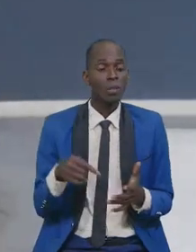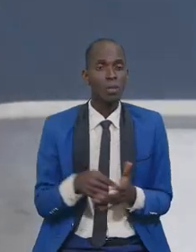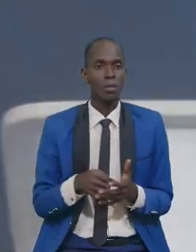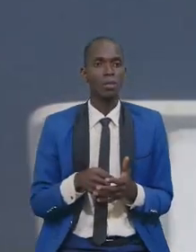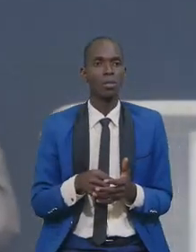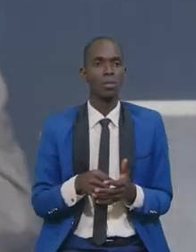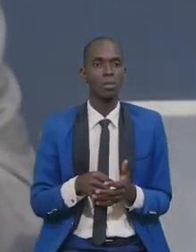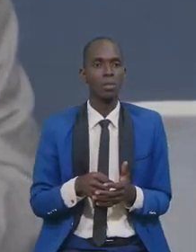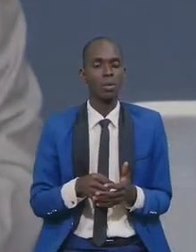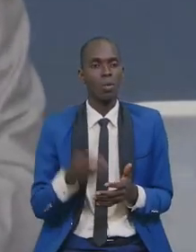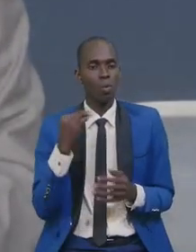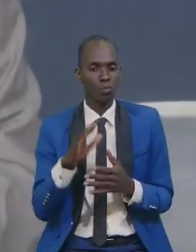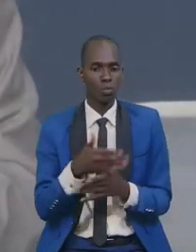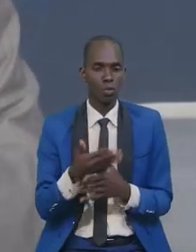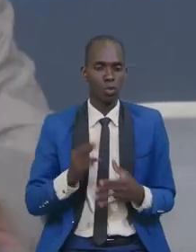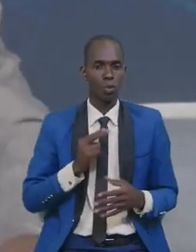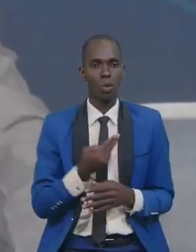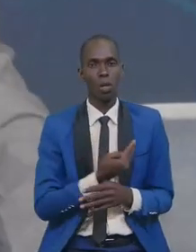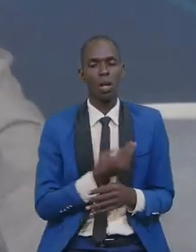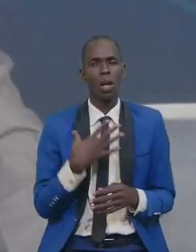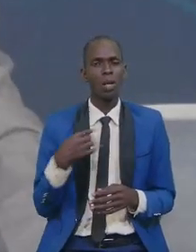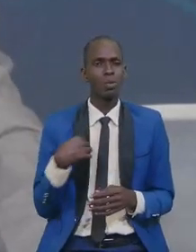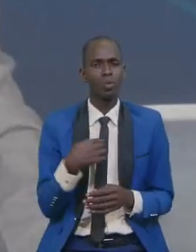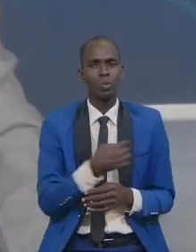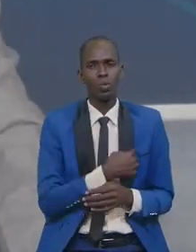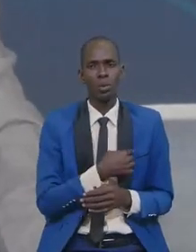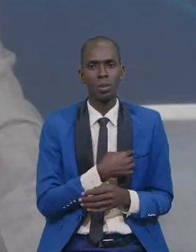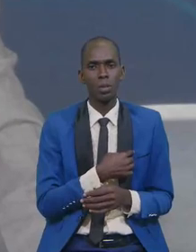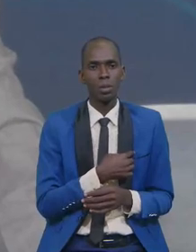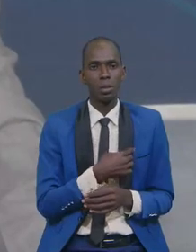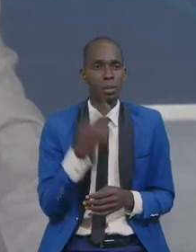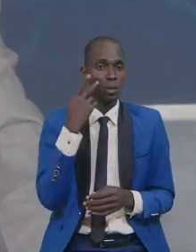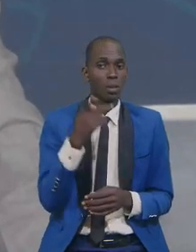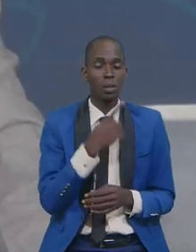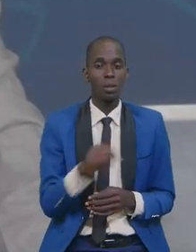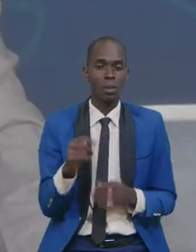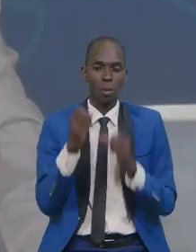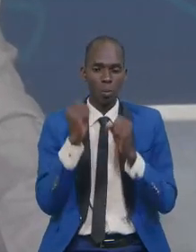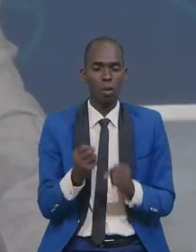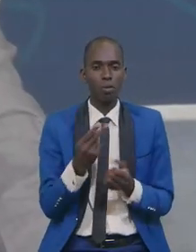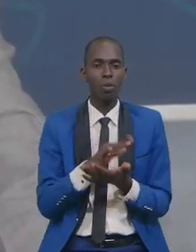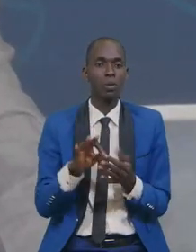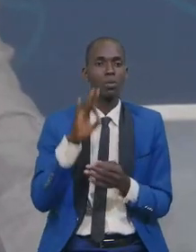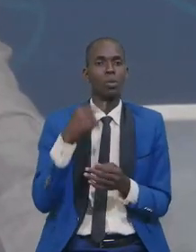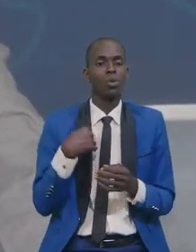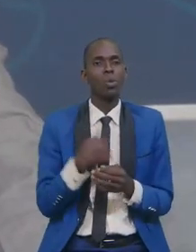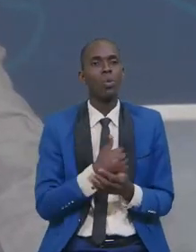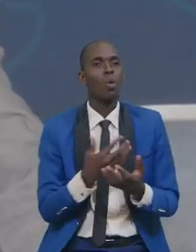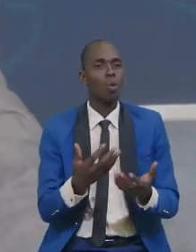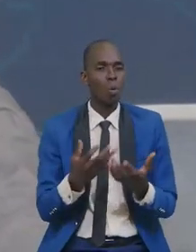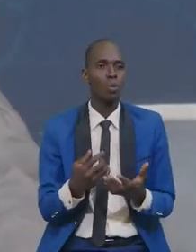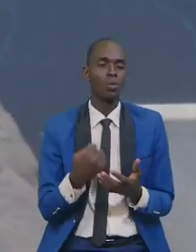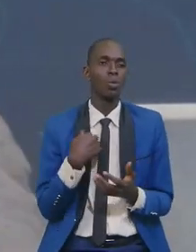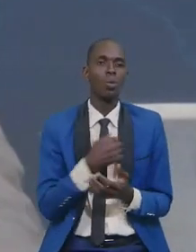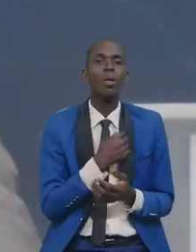c'est ça qui s'interpose entre nous et la réception de la puissance du Saint-Esprit. Nous désirons,